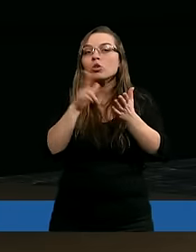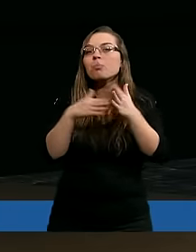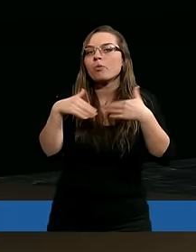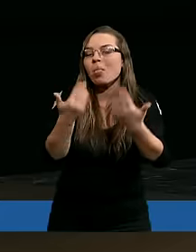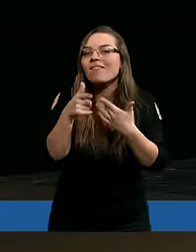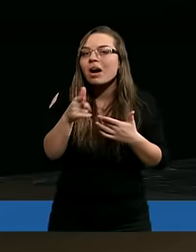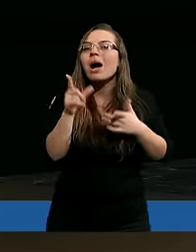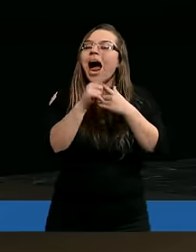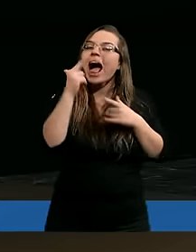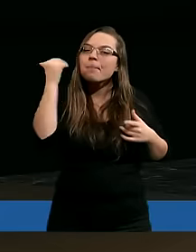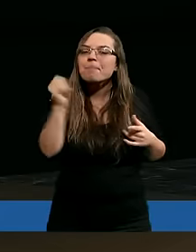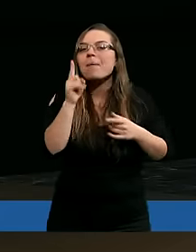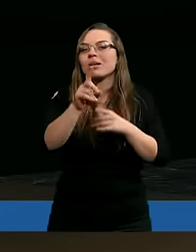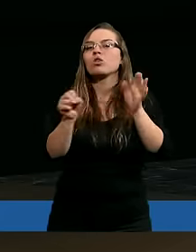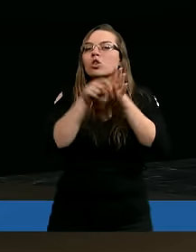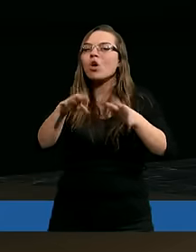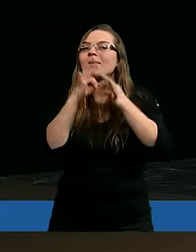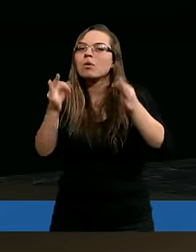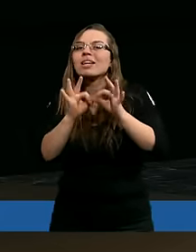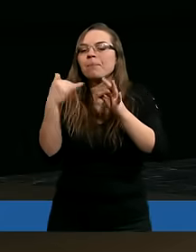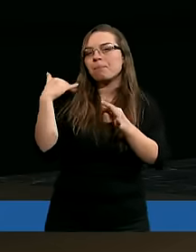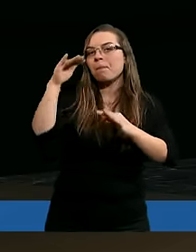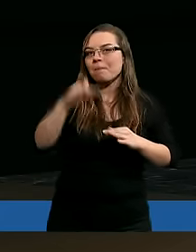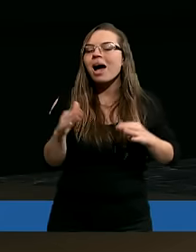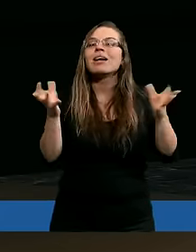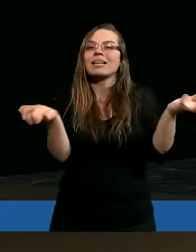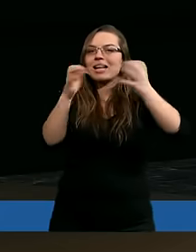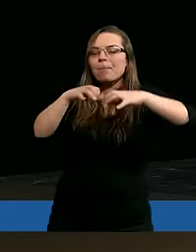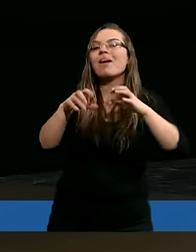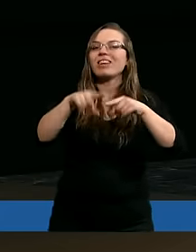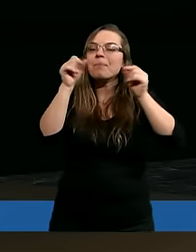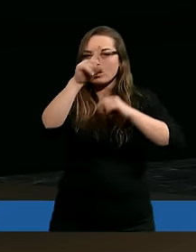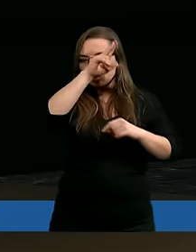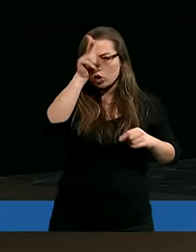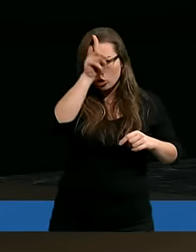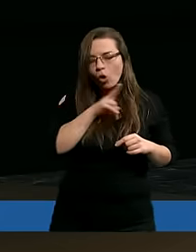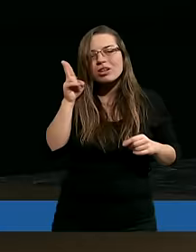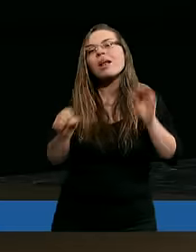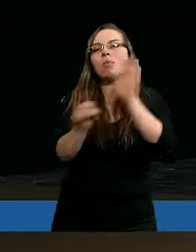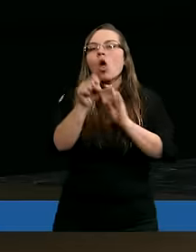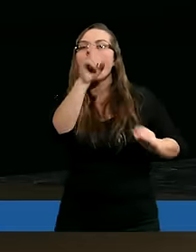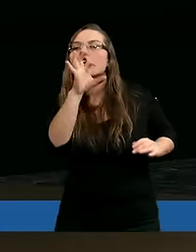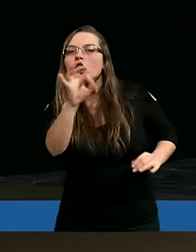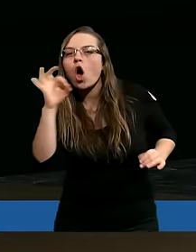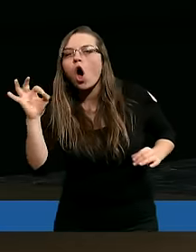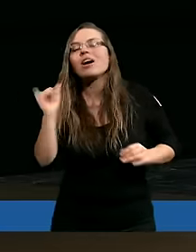opowiadałam, ale pamiętam do tej pory, kiedy byłam mała i wybraliśmy się z rodzicami do zoo.